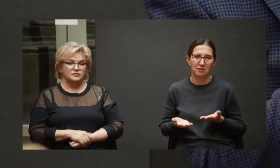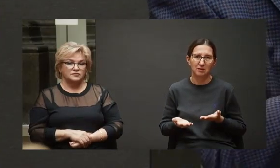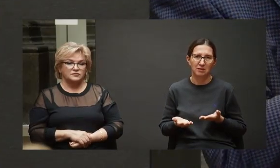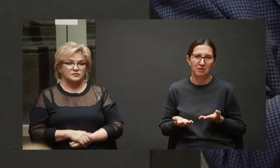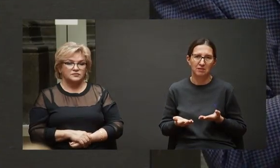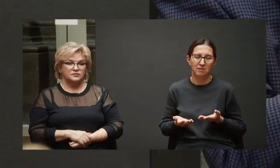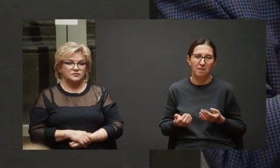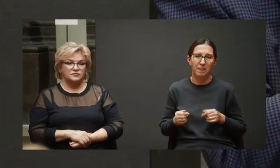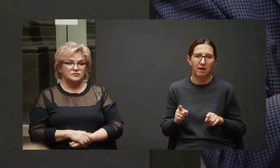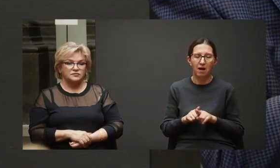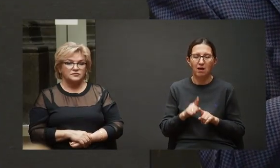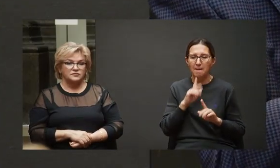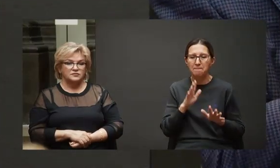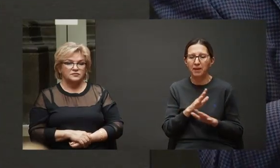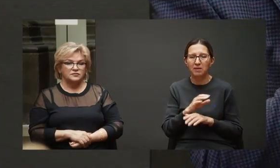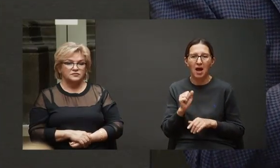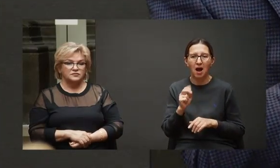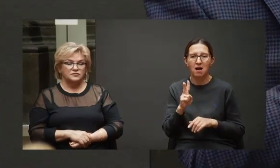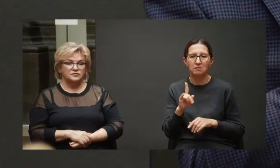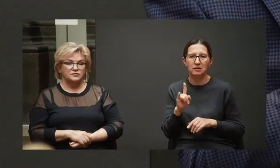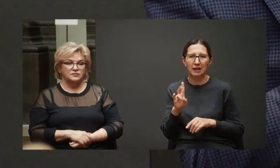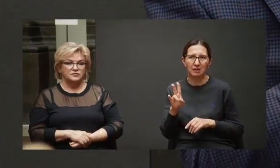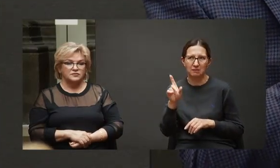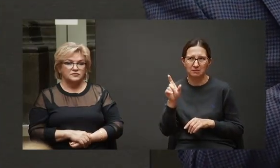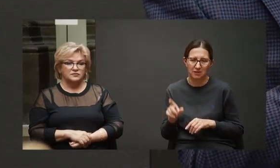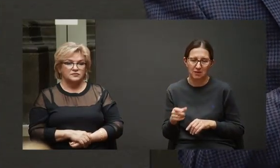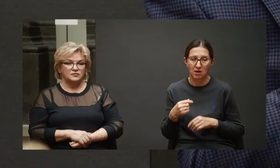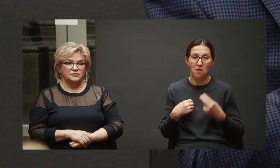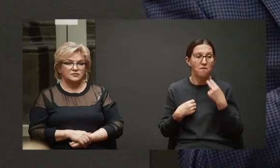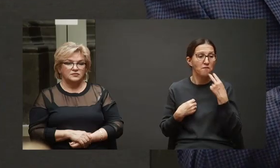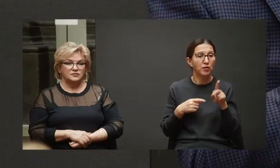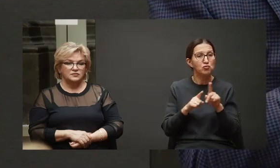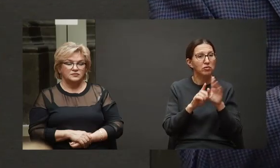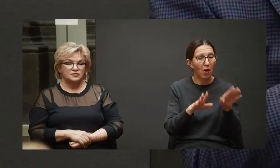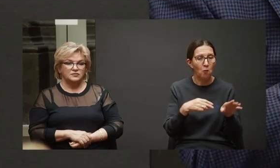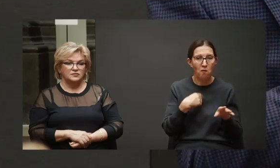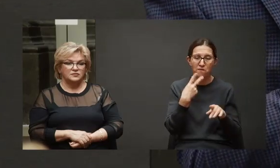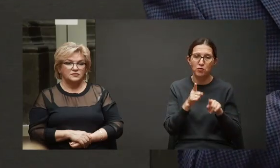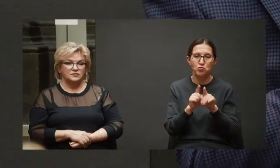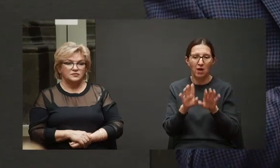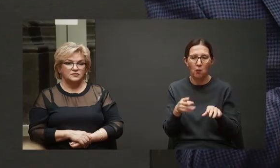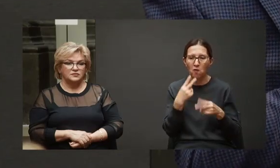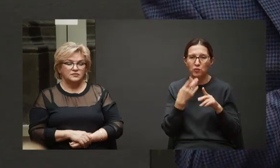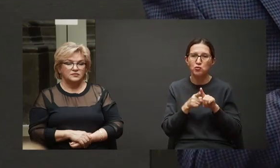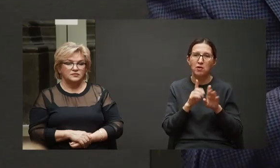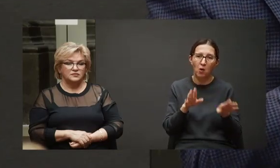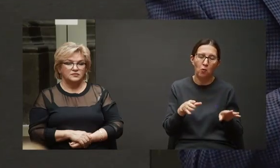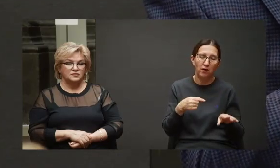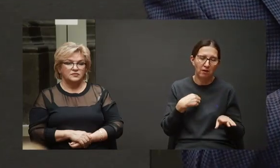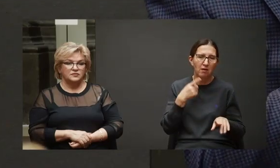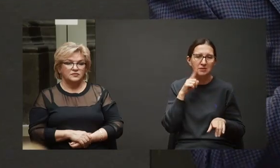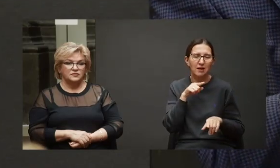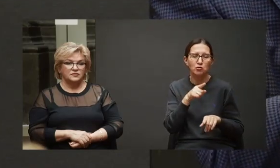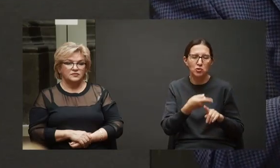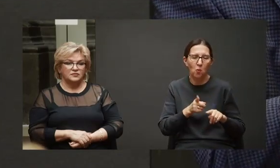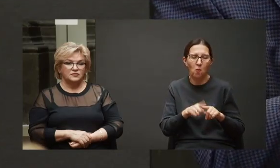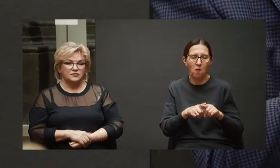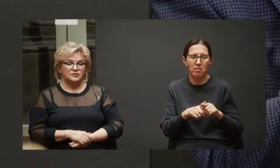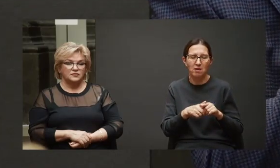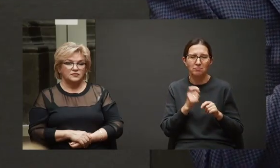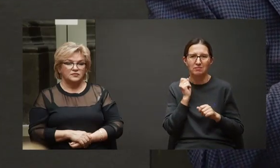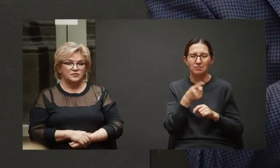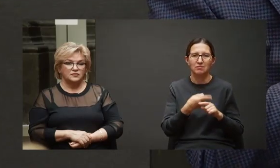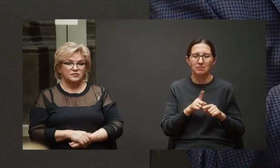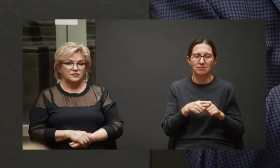пение Макына. Я вижу вот такие глаза, я вижу такое чело, я вижу... Ну, я немножко знаю, что он стрелял в змея Пифона и победил его, и что он